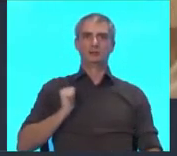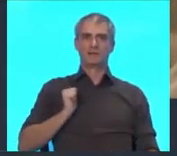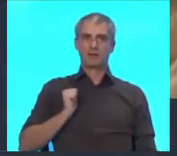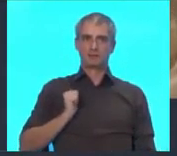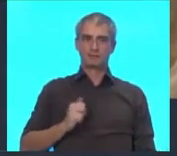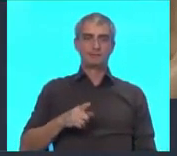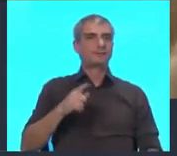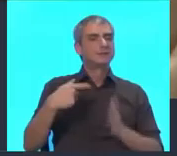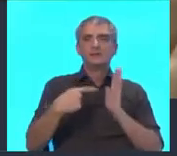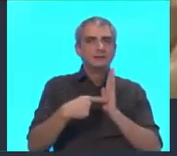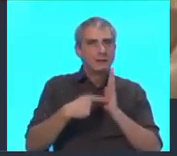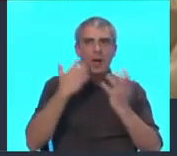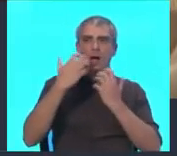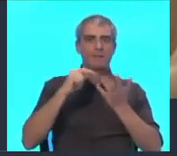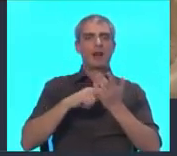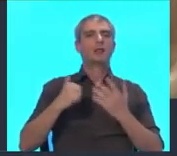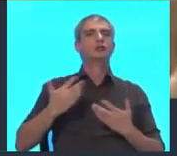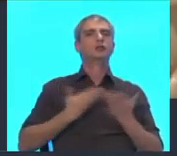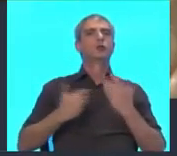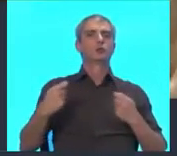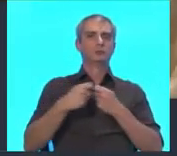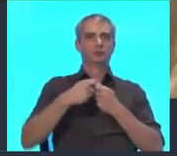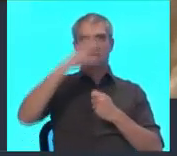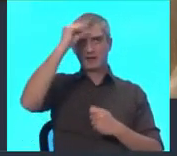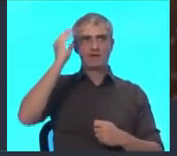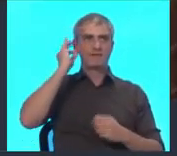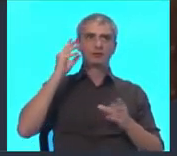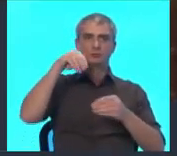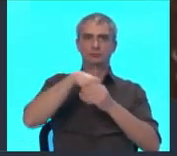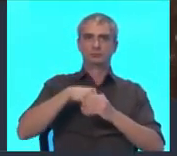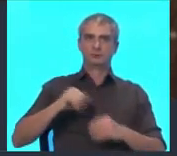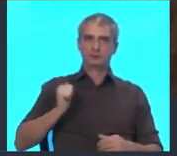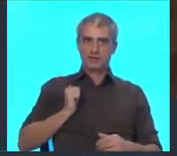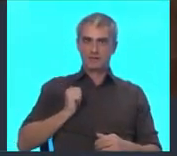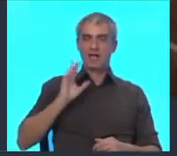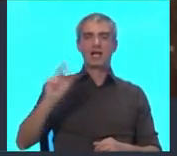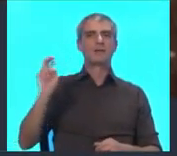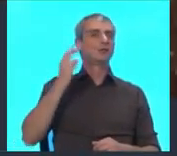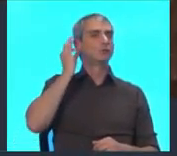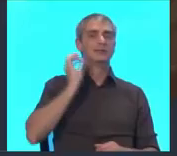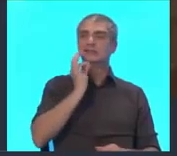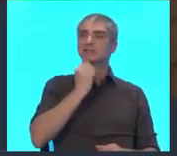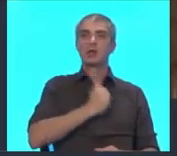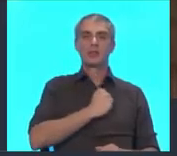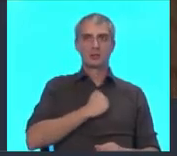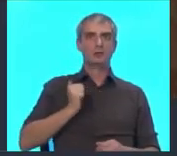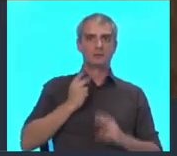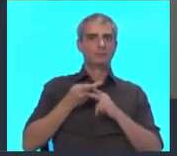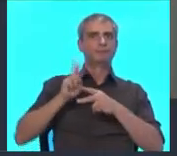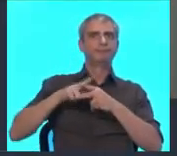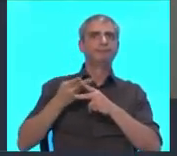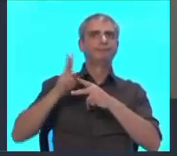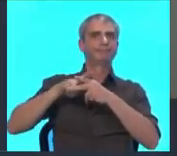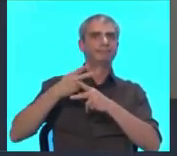הרקע לסערה היום הוא השירות המשותף לגברים ונשים בצבא. גם גיוס צעירות דתיות לצה"ל מתגבר בשנים